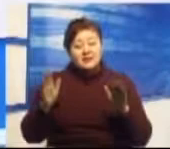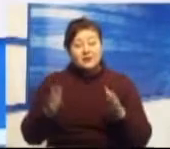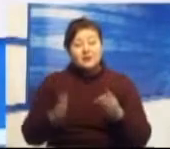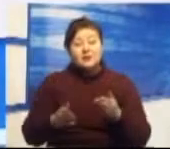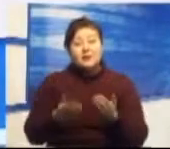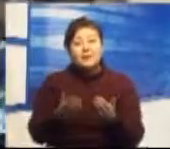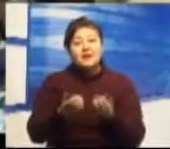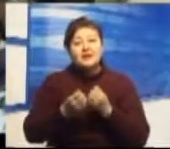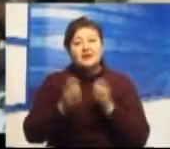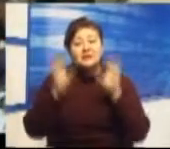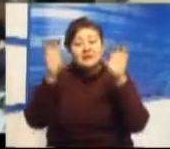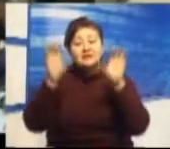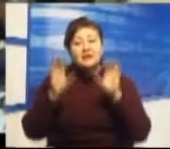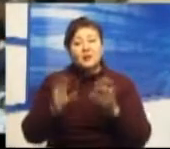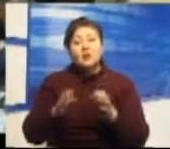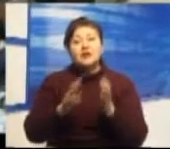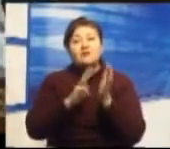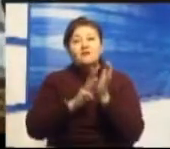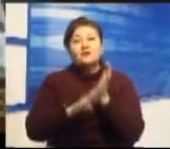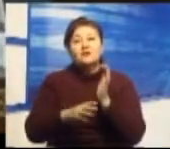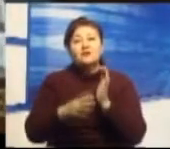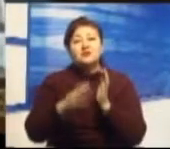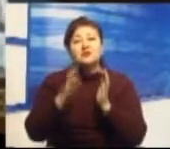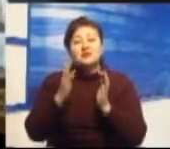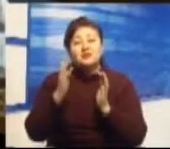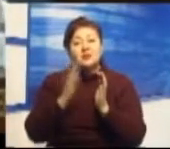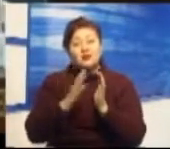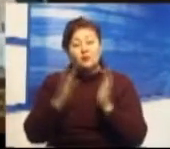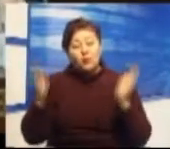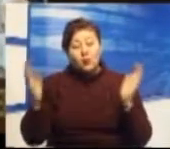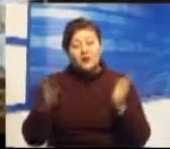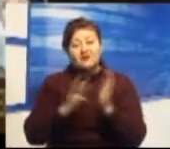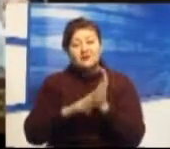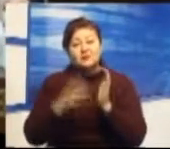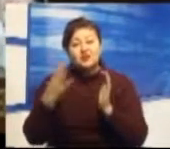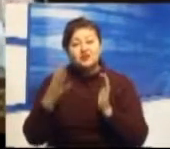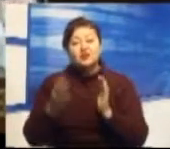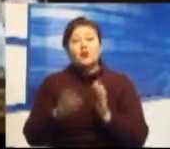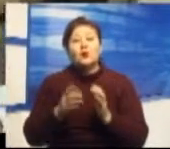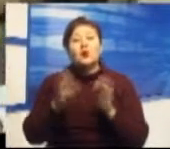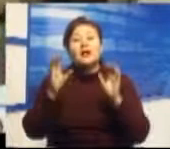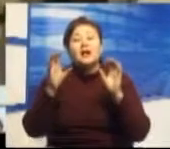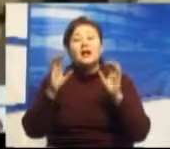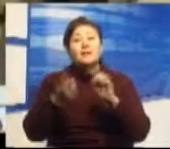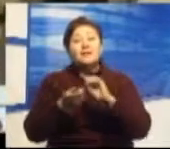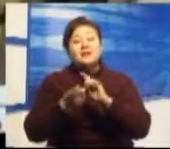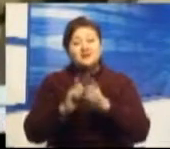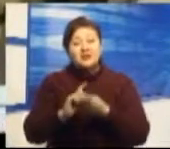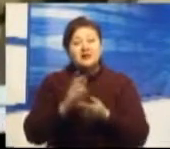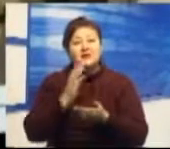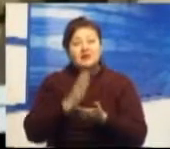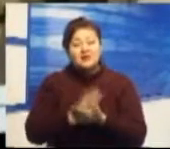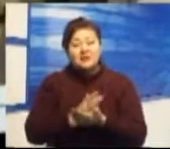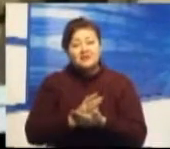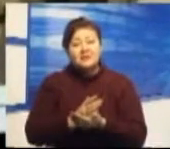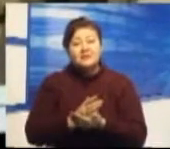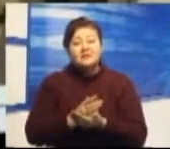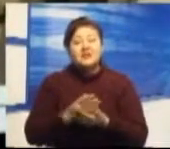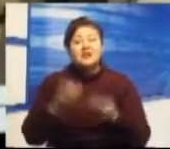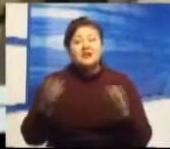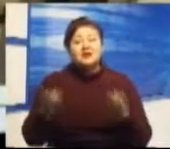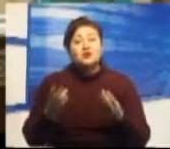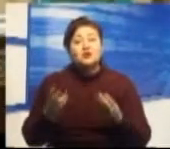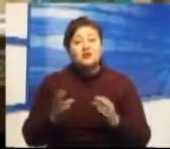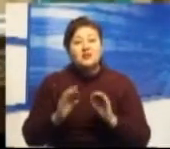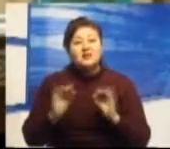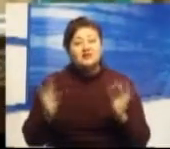жалпы 280-ден өзгеріс енгізіліп отыр. Құжаттың жағымды тұстары жетеді. Мәселен, енді мемлекеттік қызметкерлер сұхбат беріп, ақпарат